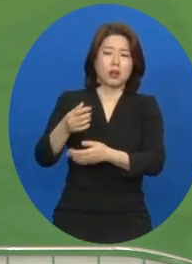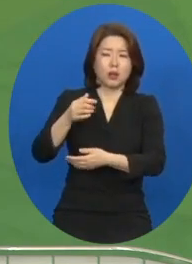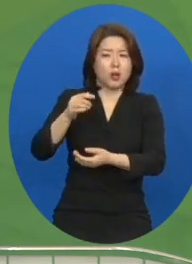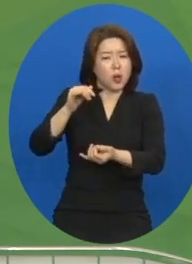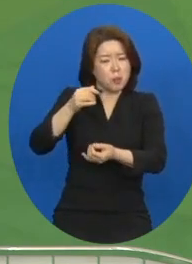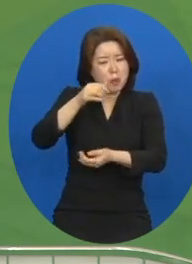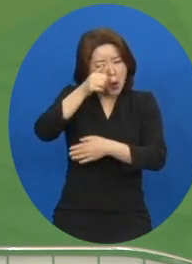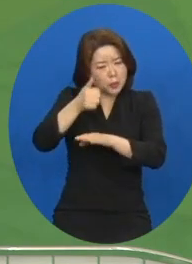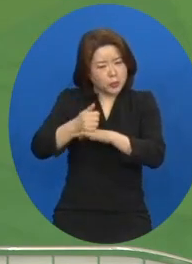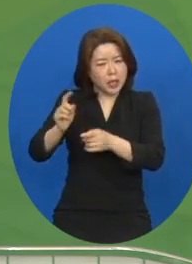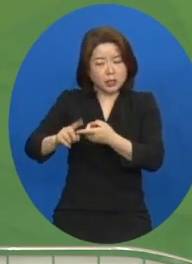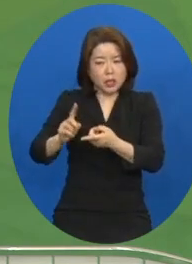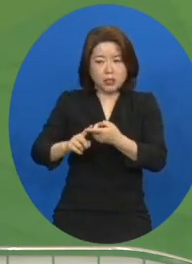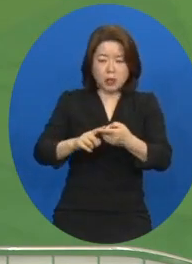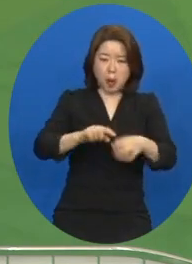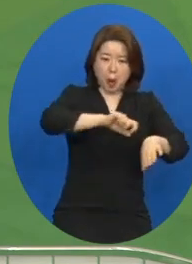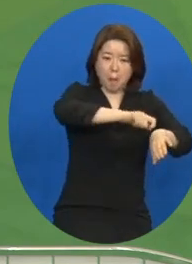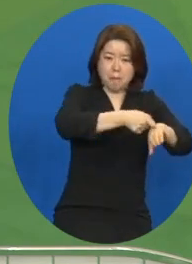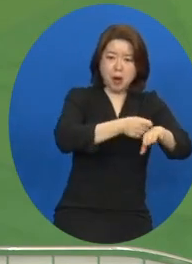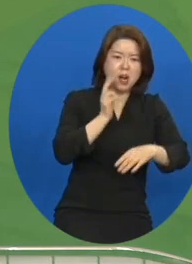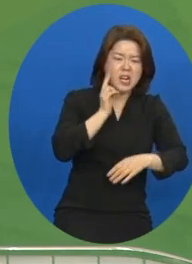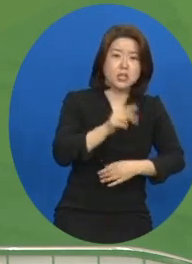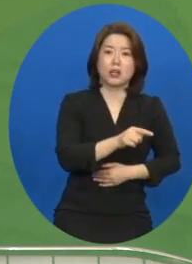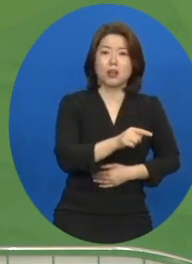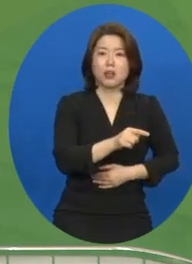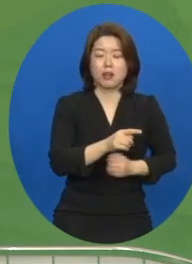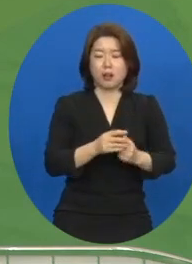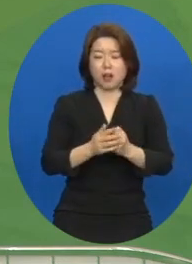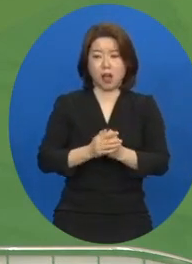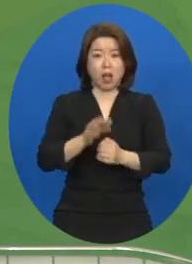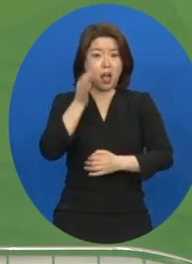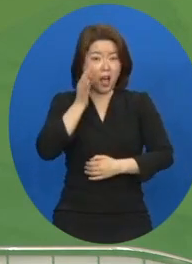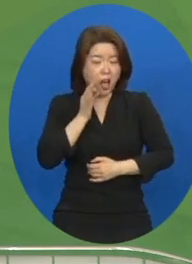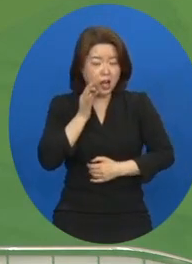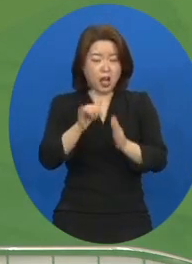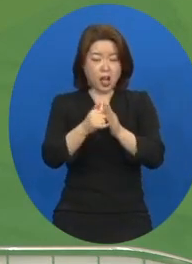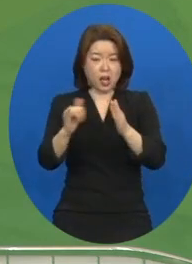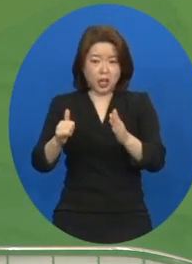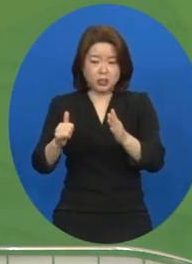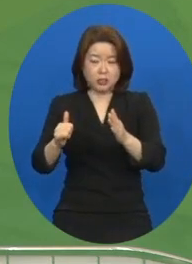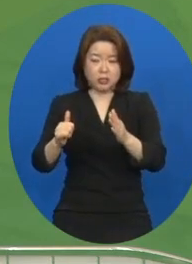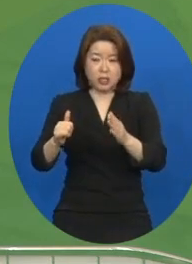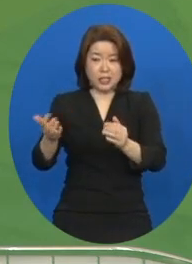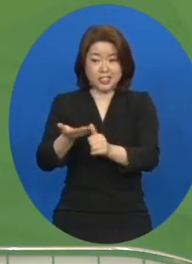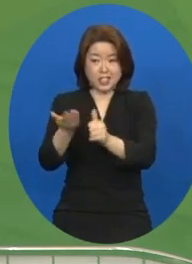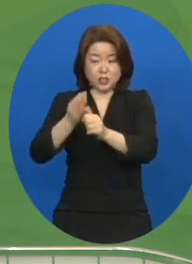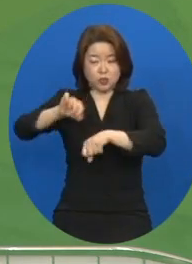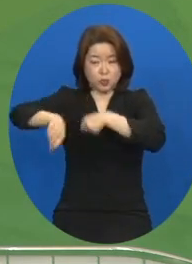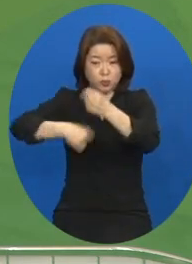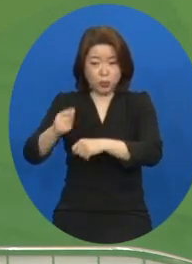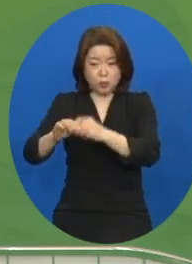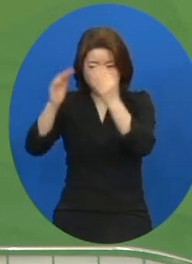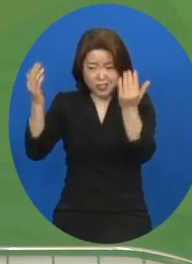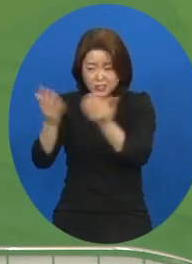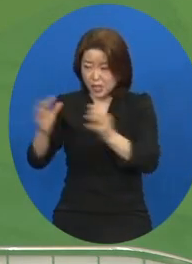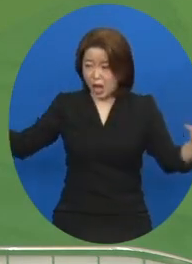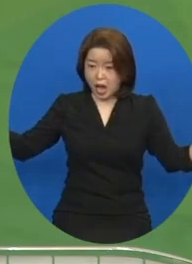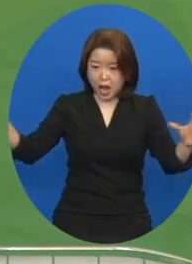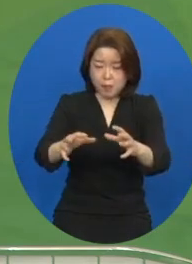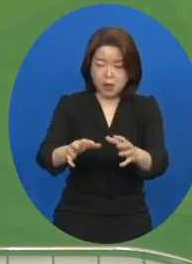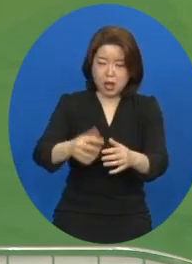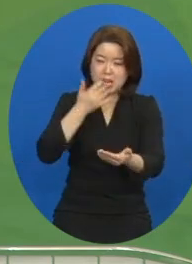너무 무섭잖아요. 아간과 그 가족과 가축까지 다 돌에 맞아